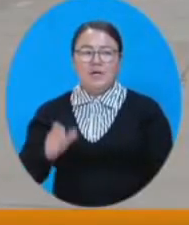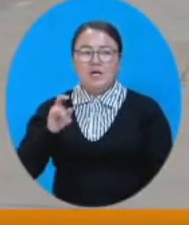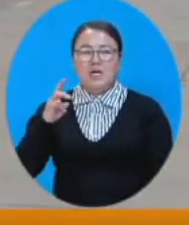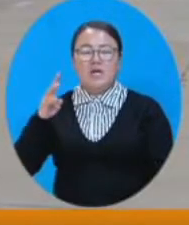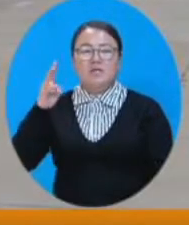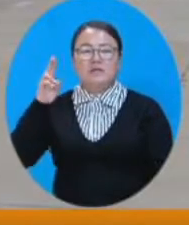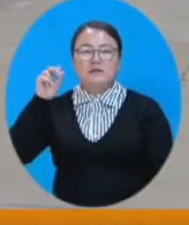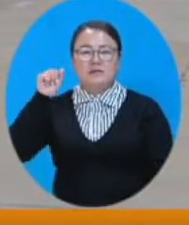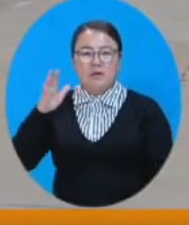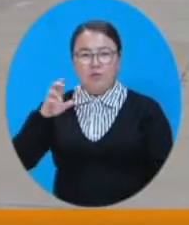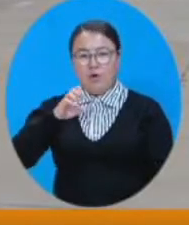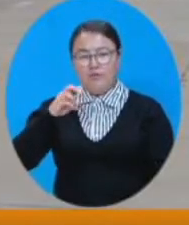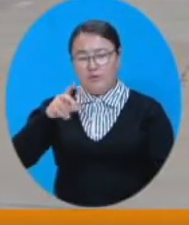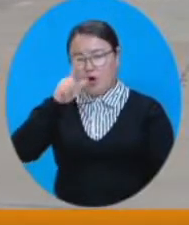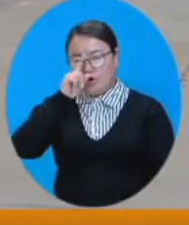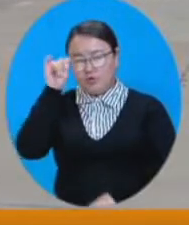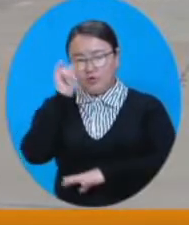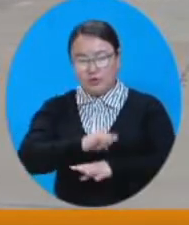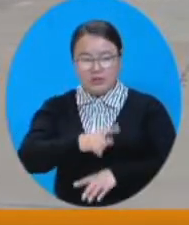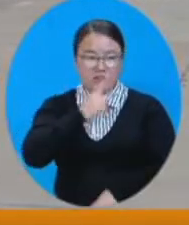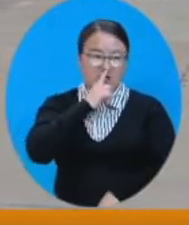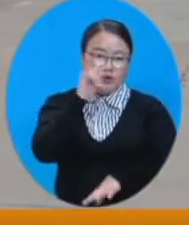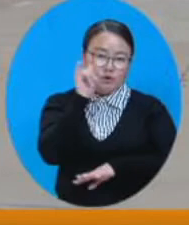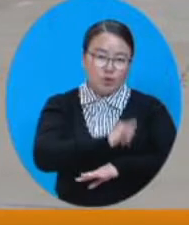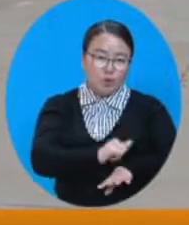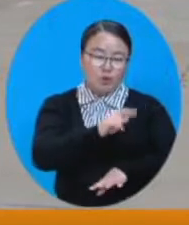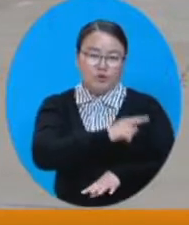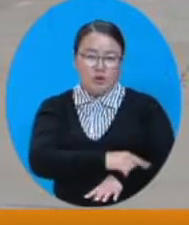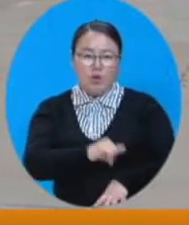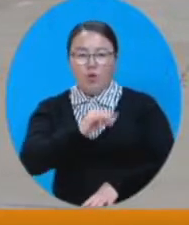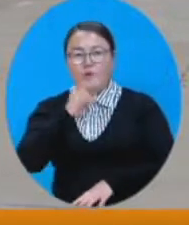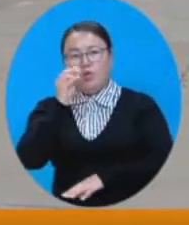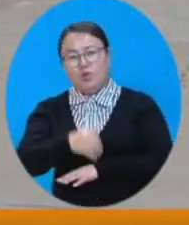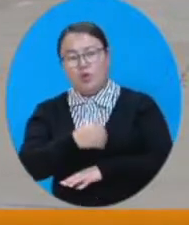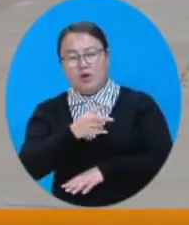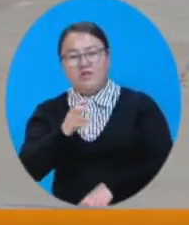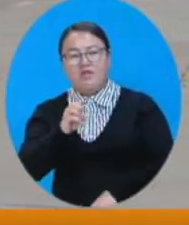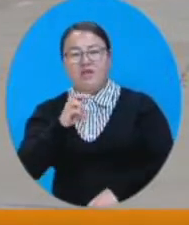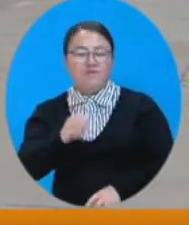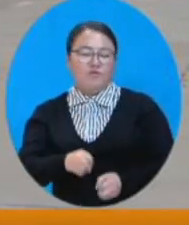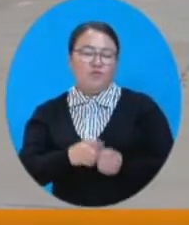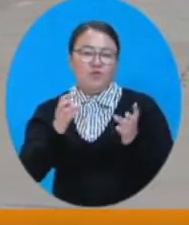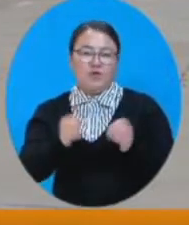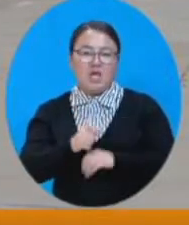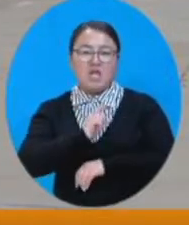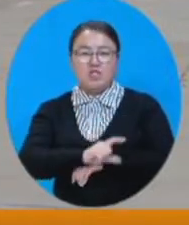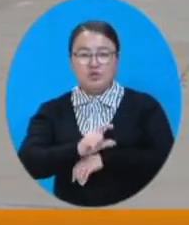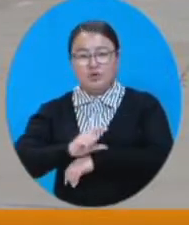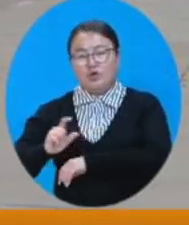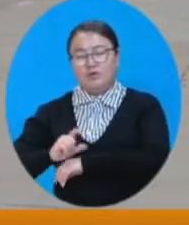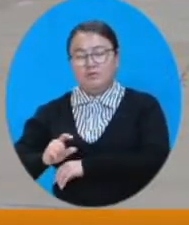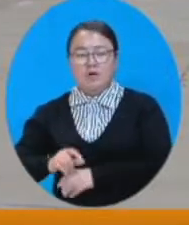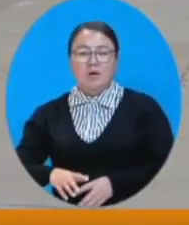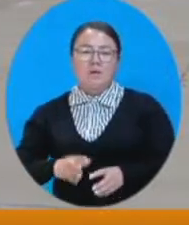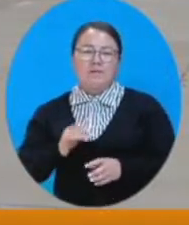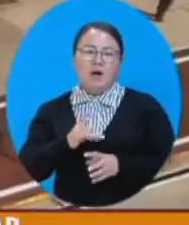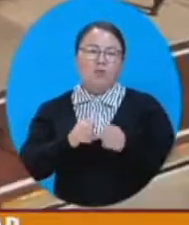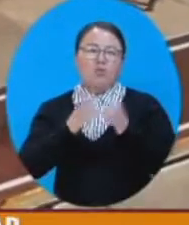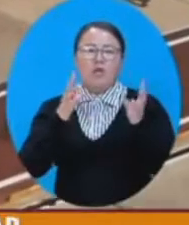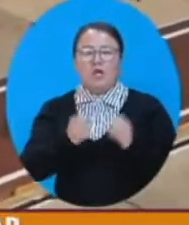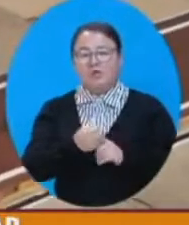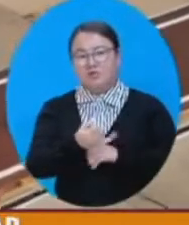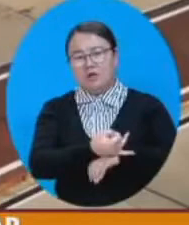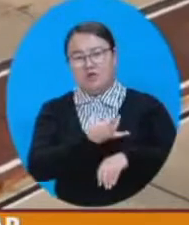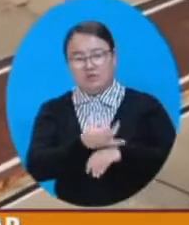Зэрин цав бомбын онцлог бол Оросын албаны улс болон бүгд найрамд тахтад ард улс руу за уул уурхай олон нефтийн бүтээгдэхүүн экспортлог за өргөн хэрэглээний бараа